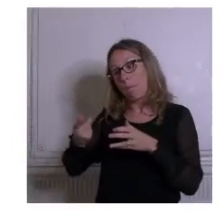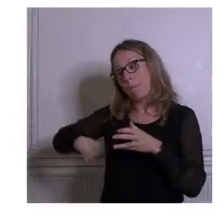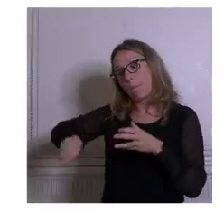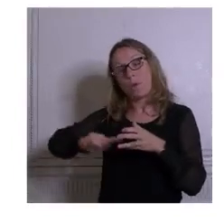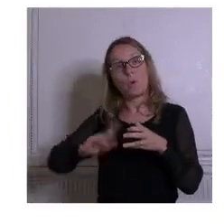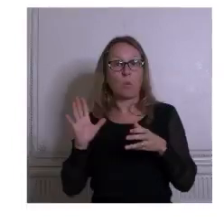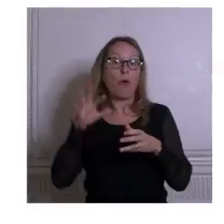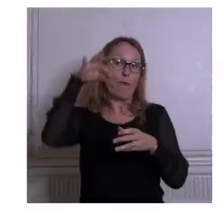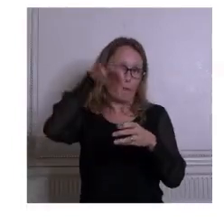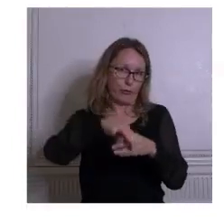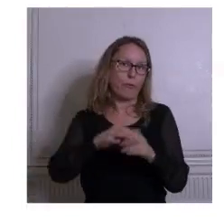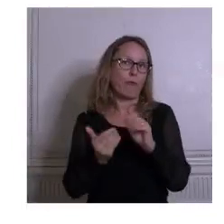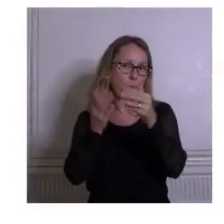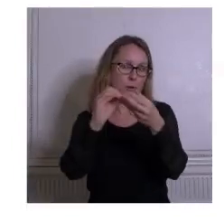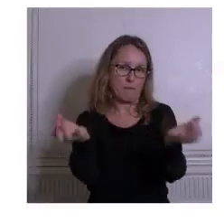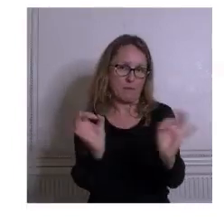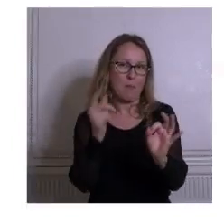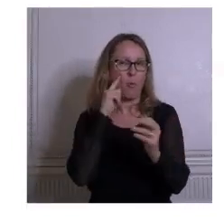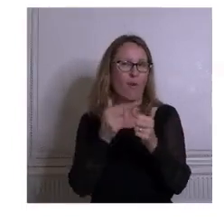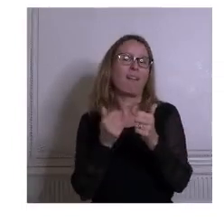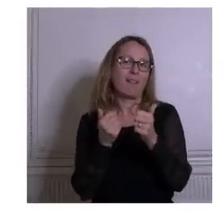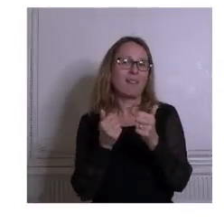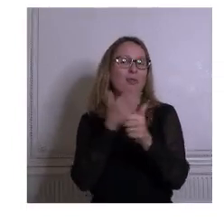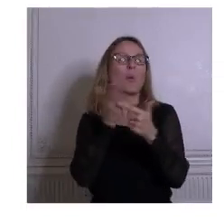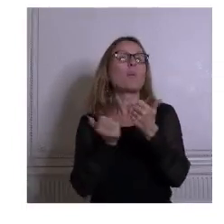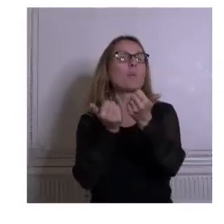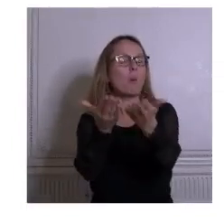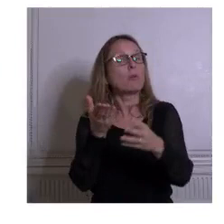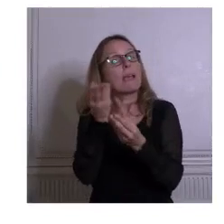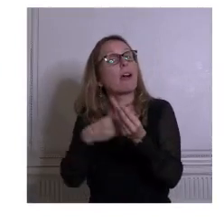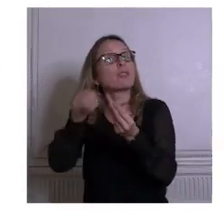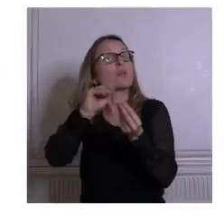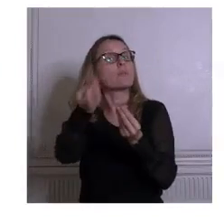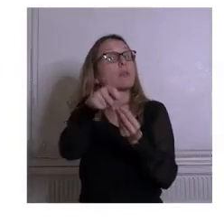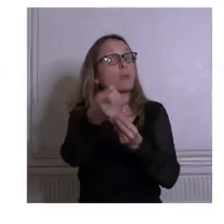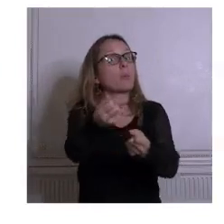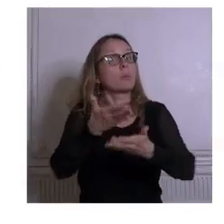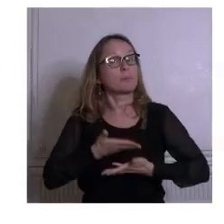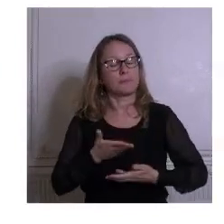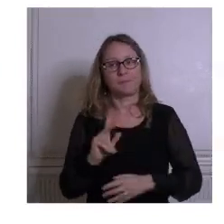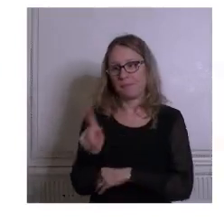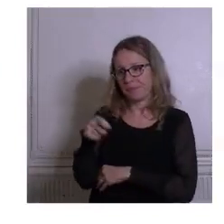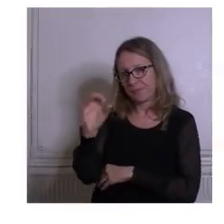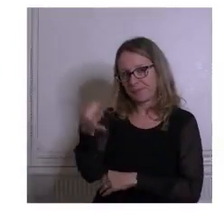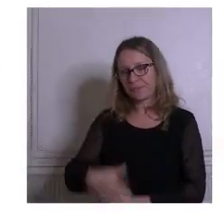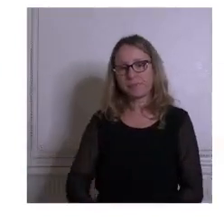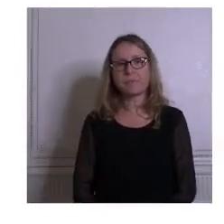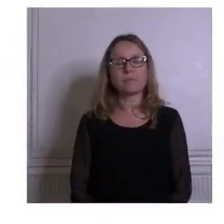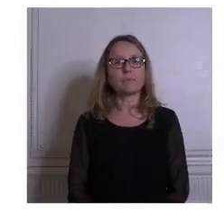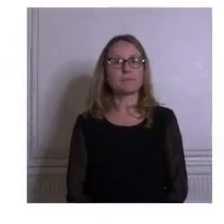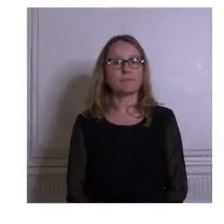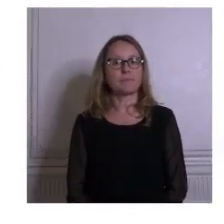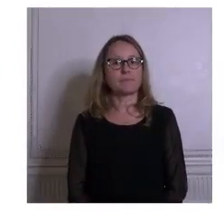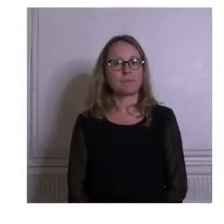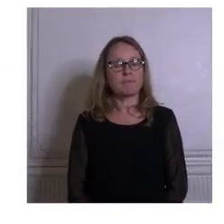suis un maire ouvert et charmant, vous le savez déjà, je peux vous proposer de rajouter, après la phrase... Au cœur de